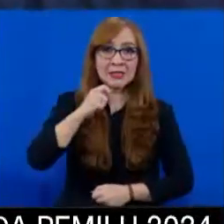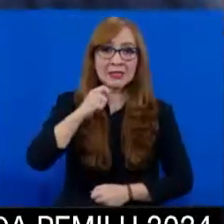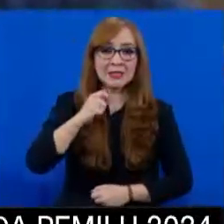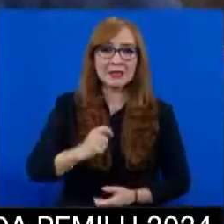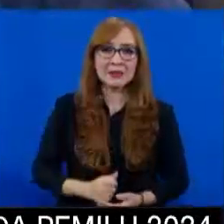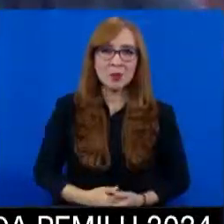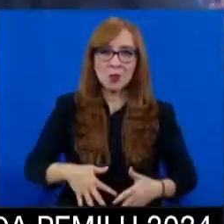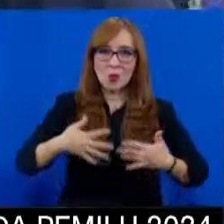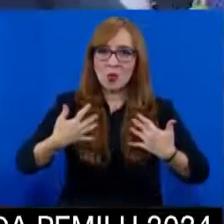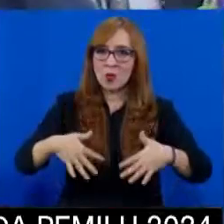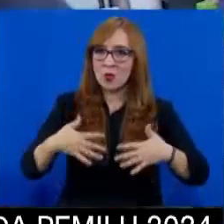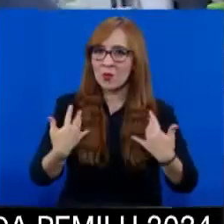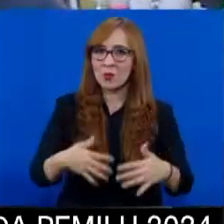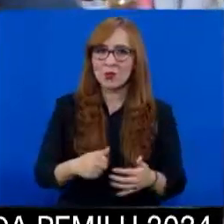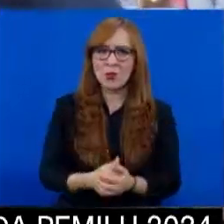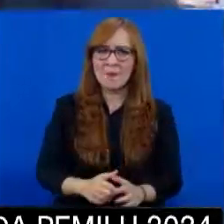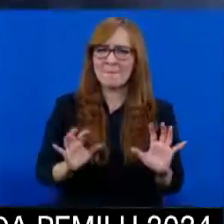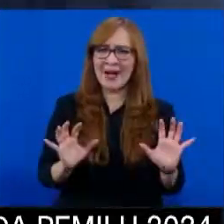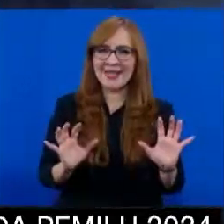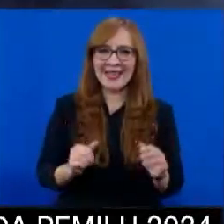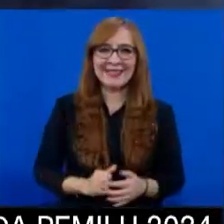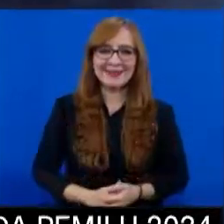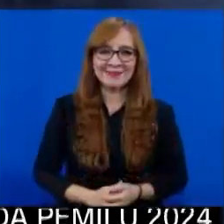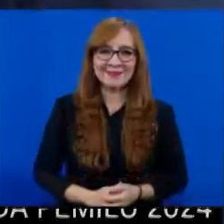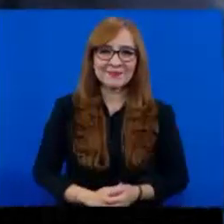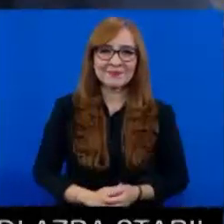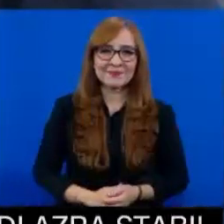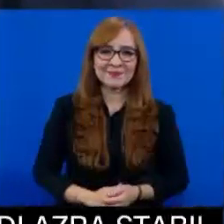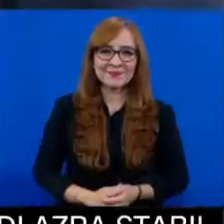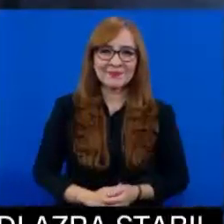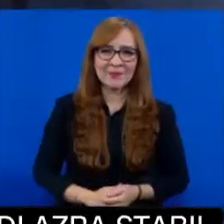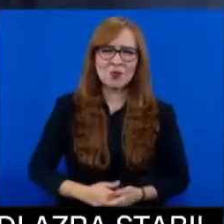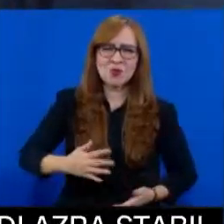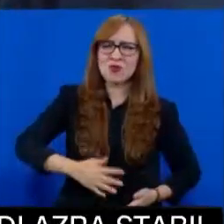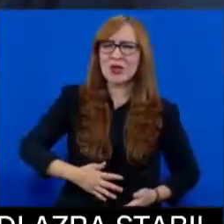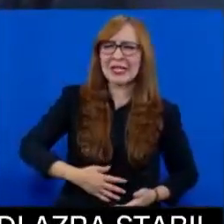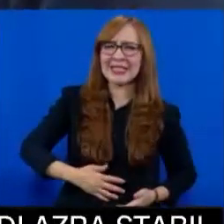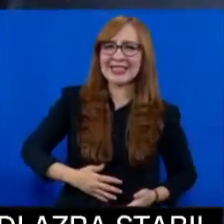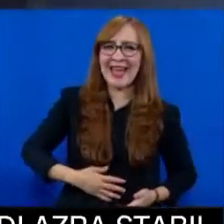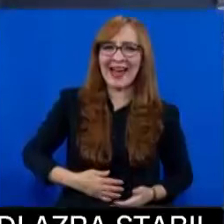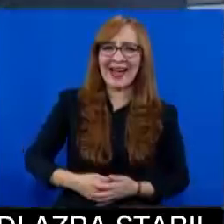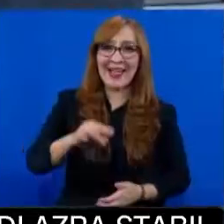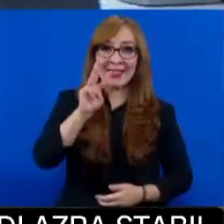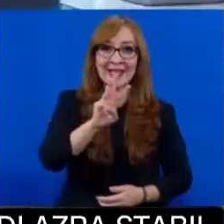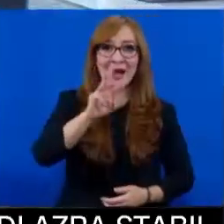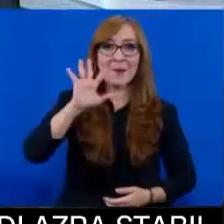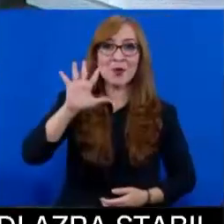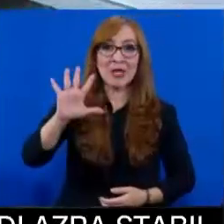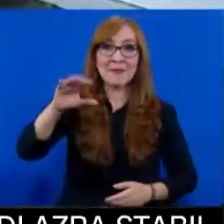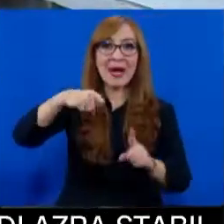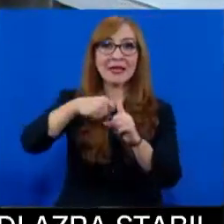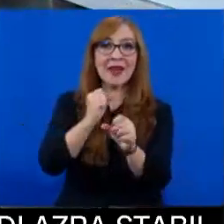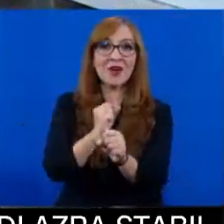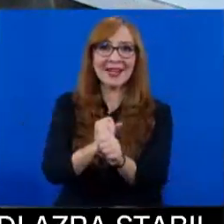35 kilo. Waduh, banyak banget ya. Wah, sampai kenyang-kenyang tuh 35 kilo loh. Tadi saya pikir 3,5